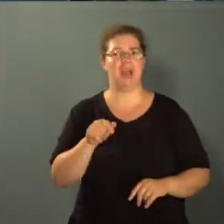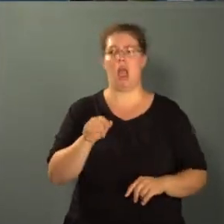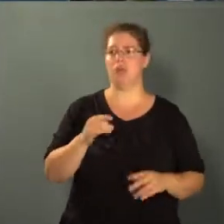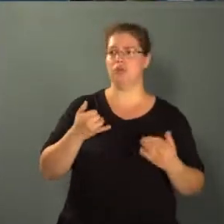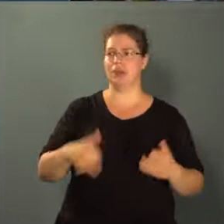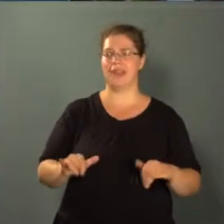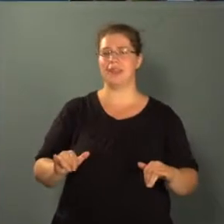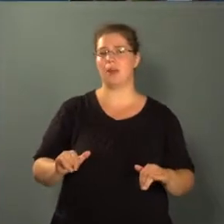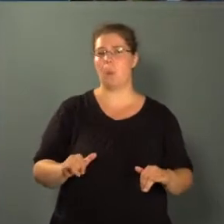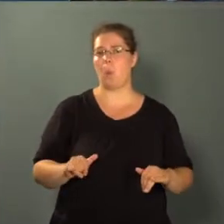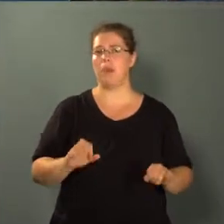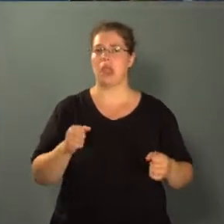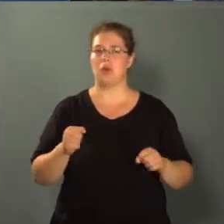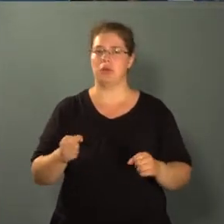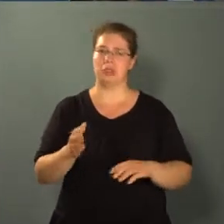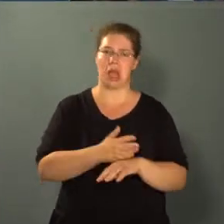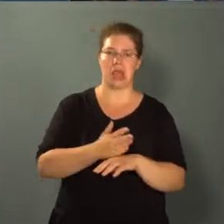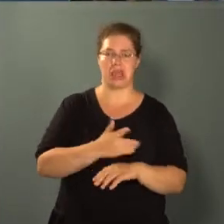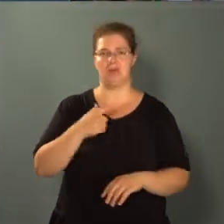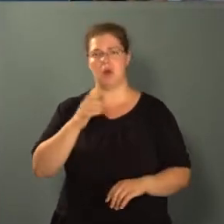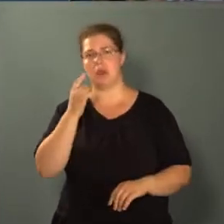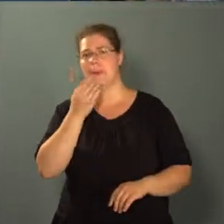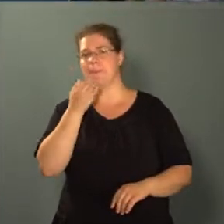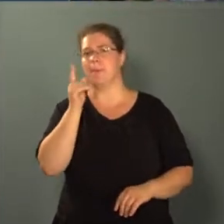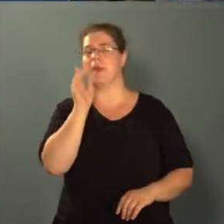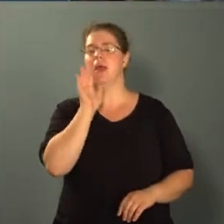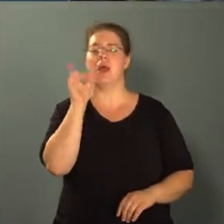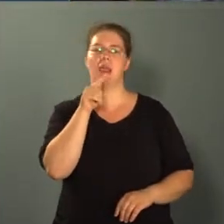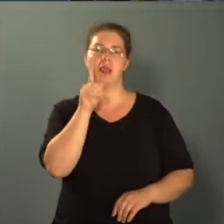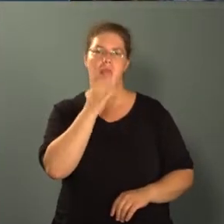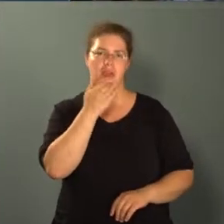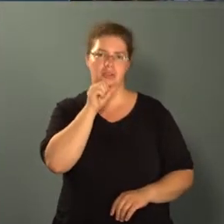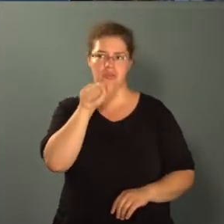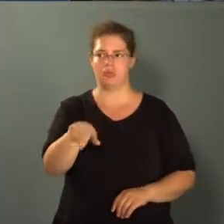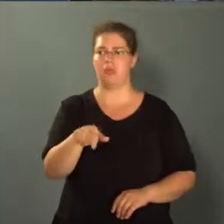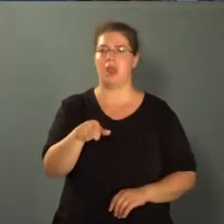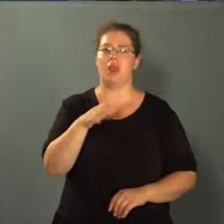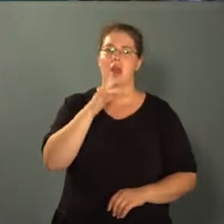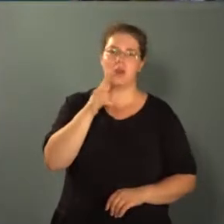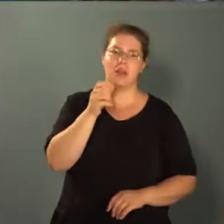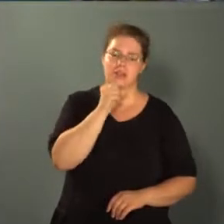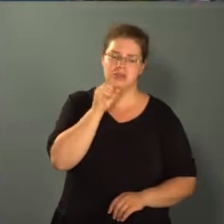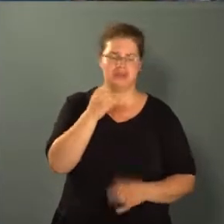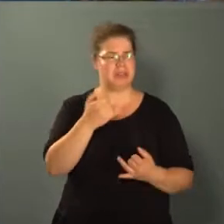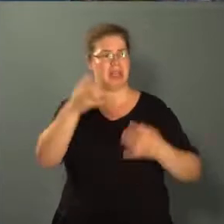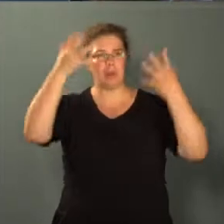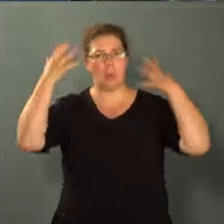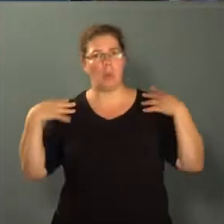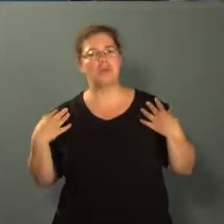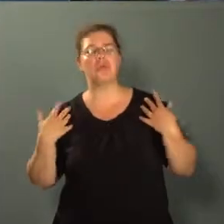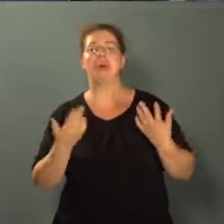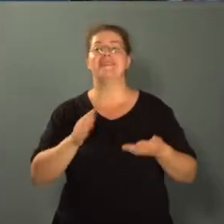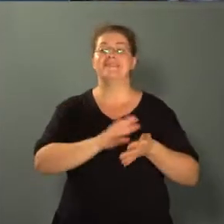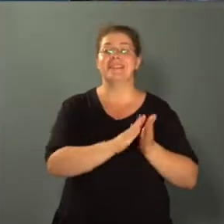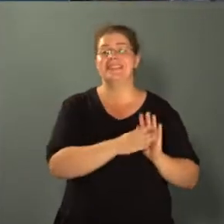akkor indult, gyakorlatilag az elején volt a Beatles, stb. És Rolling Stones, és ott mindenkinek hosszú haja volt.